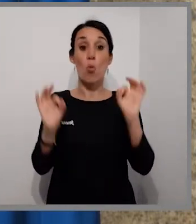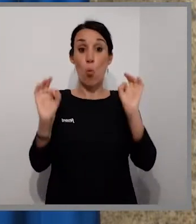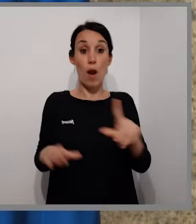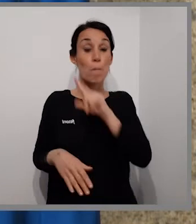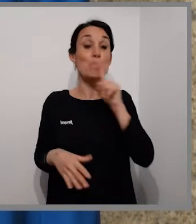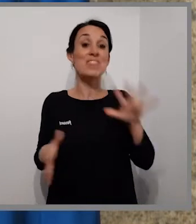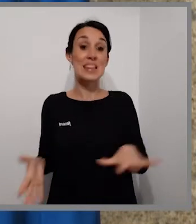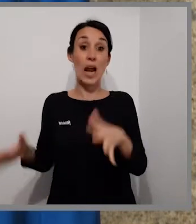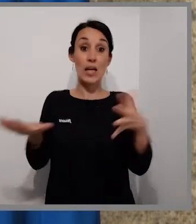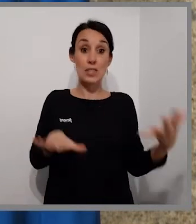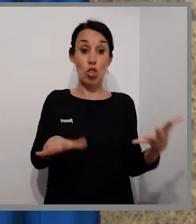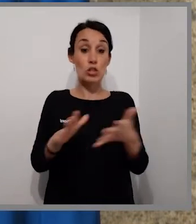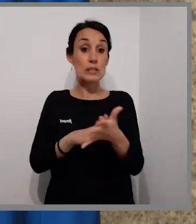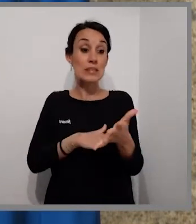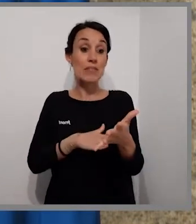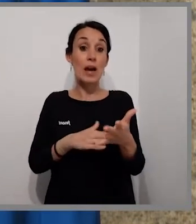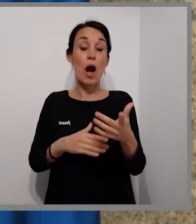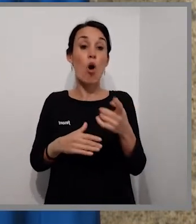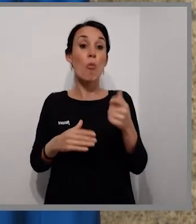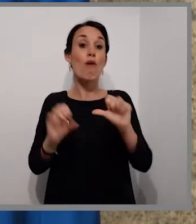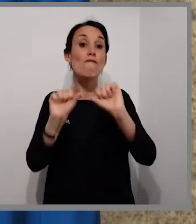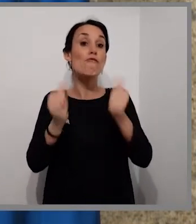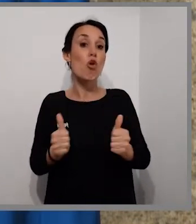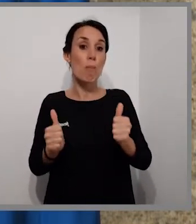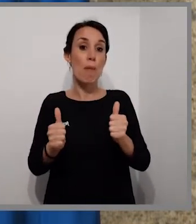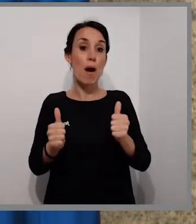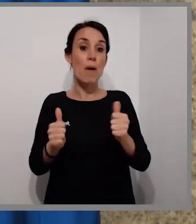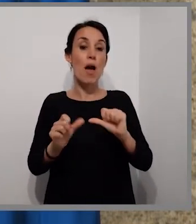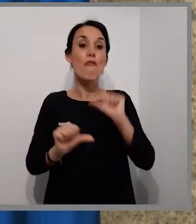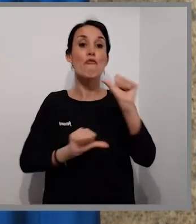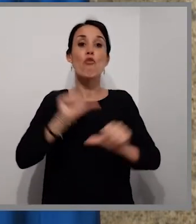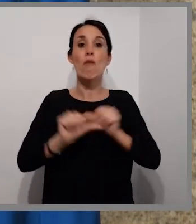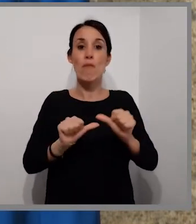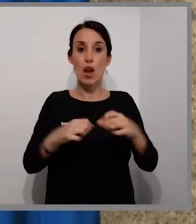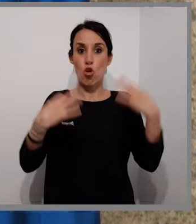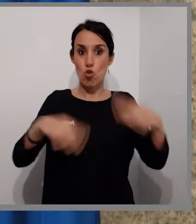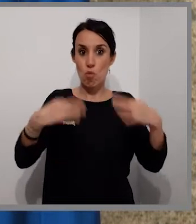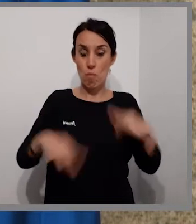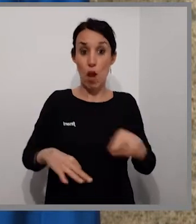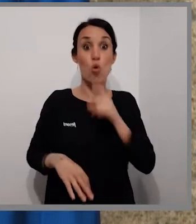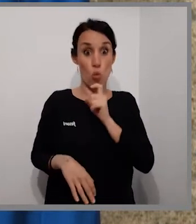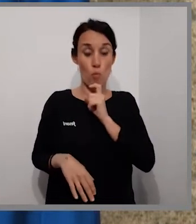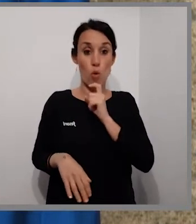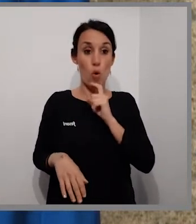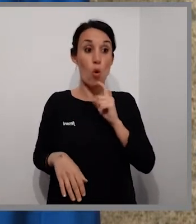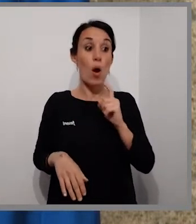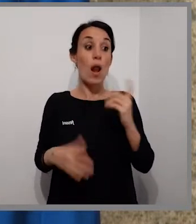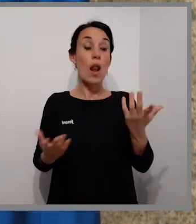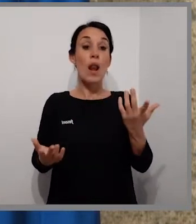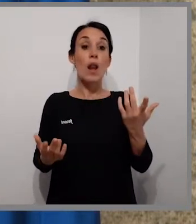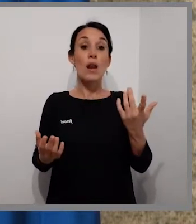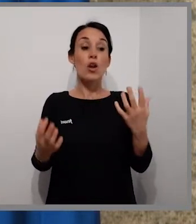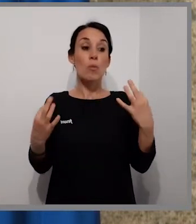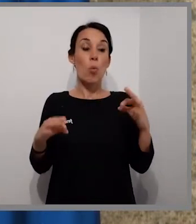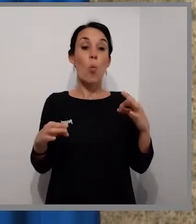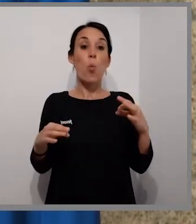és, com el seu propi nom indica, és un itinerari per a la normalització. I no haurà